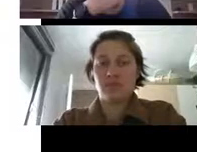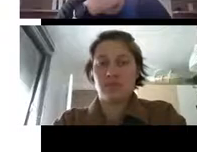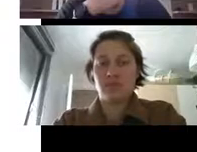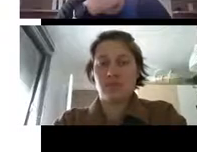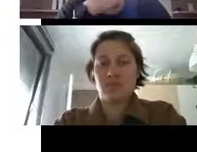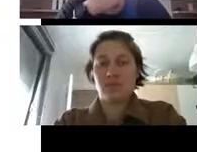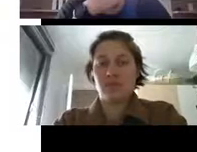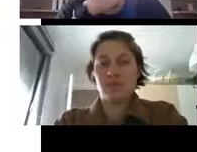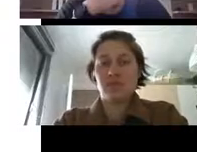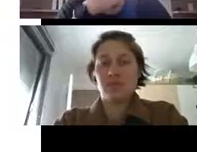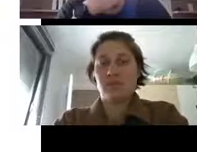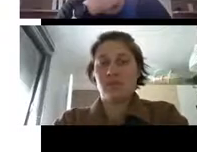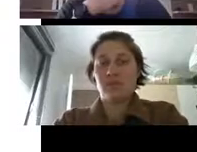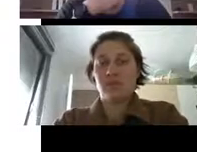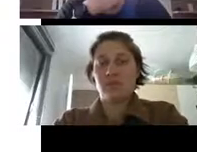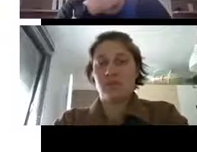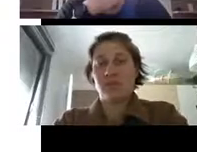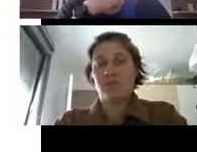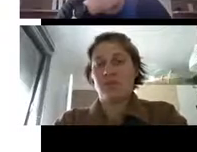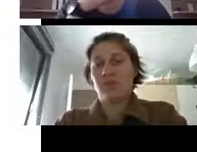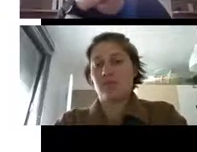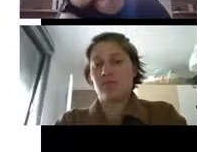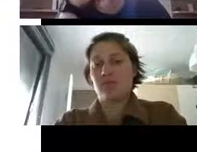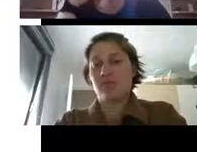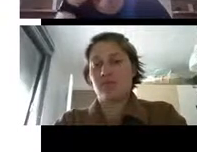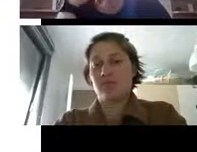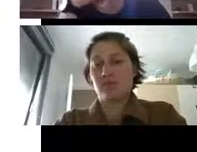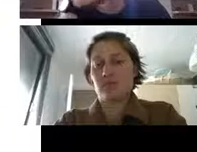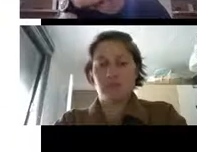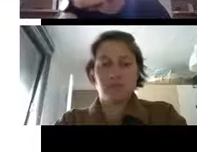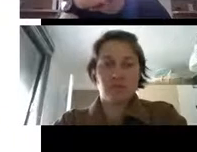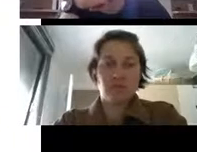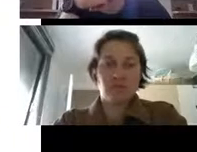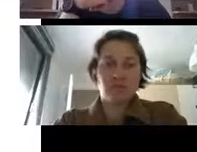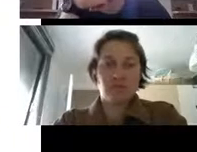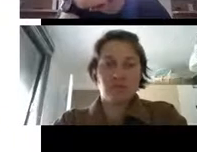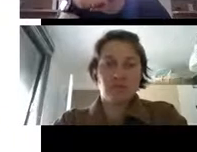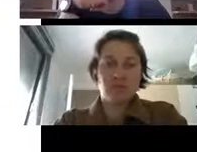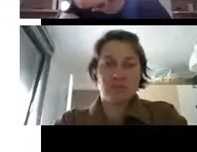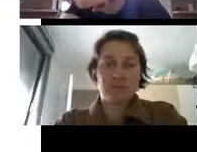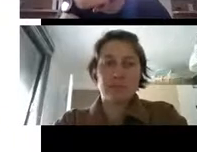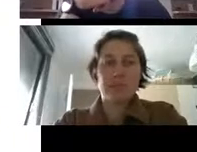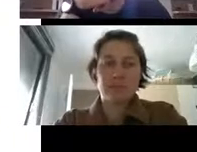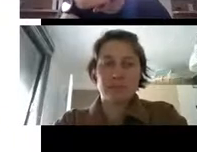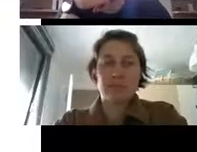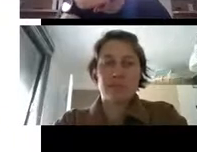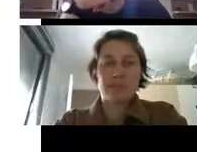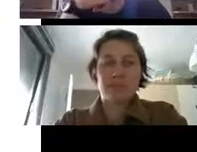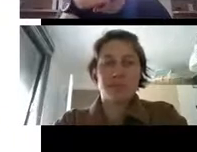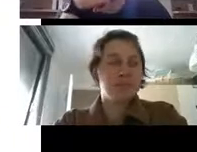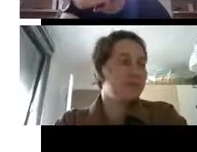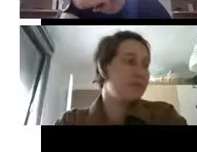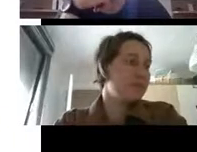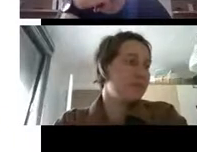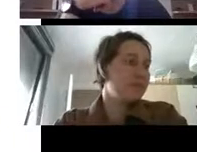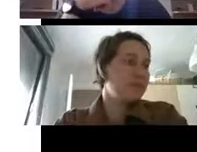om te zien van kan het of kan het niet. Indien het kind toch deelneemt, dan moet het ook duidelijk vermeld worden op de medische fiche. Dat is ook een van de documenten dat verplicht